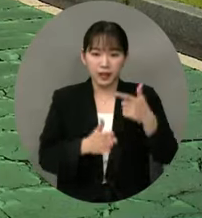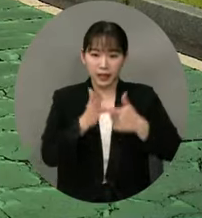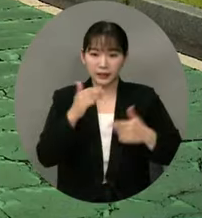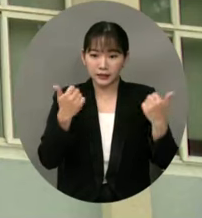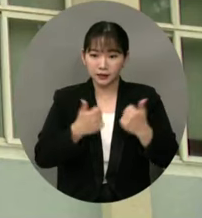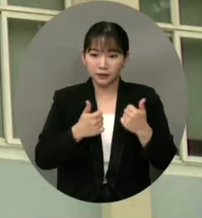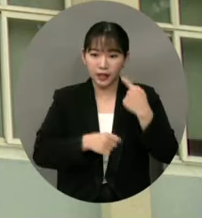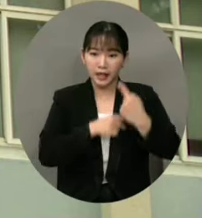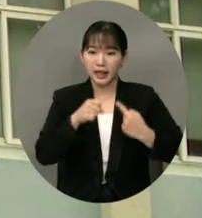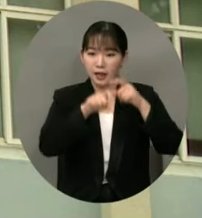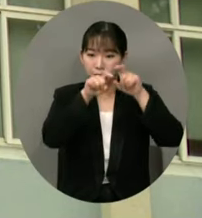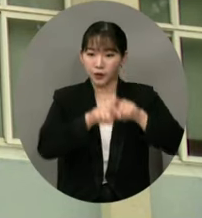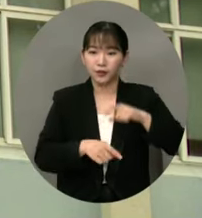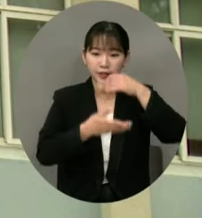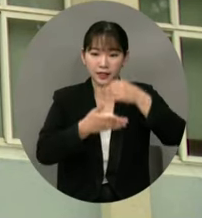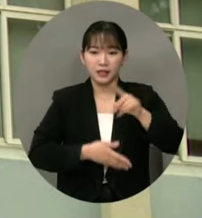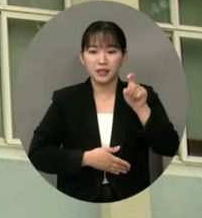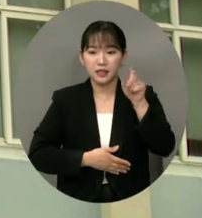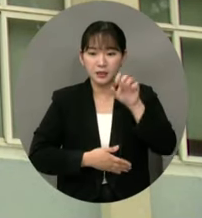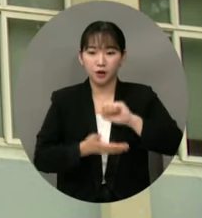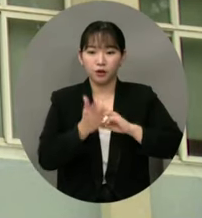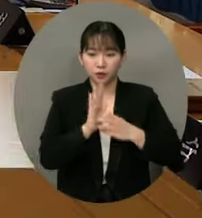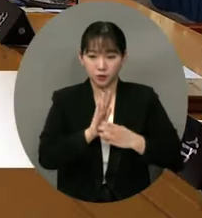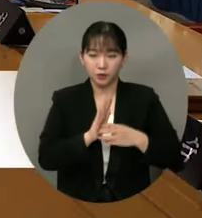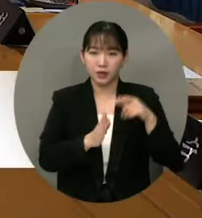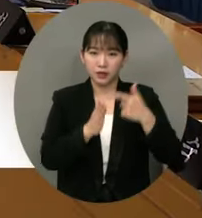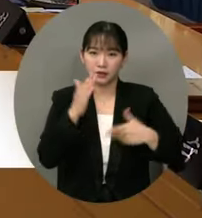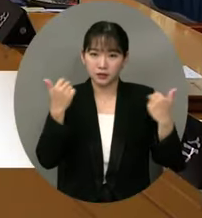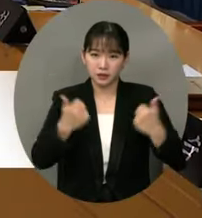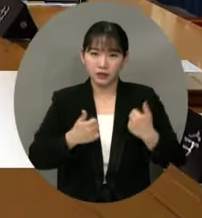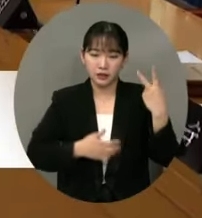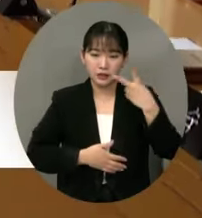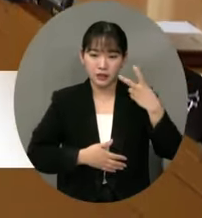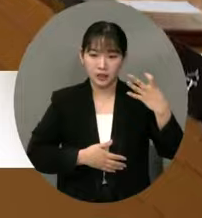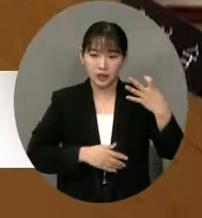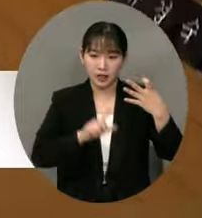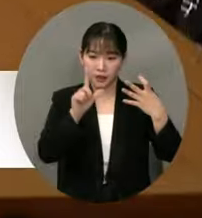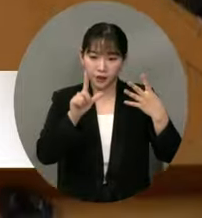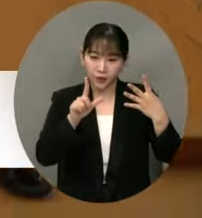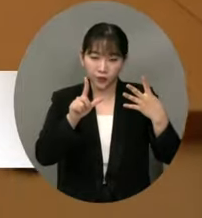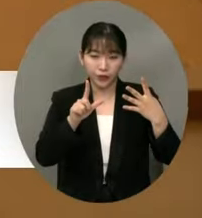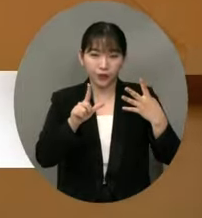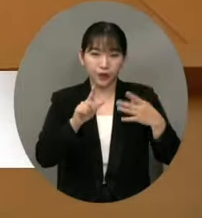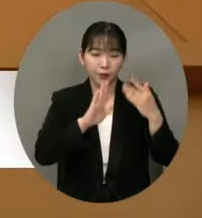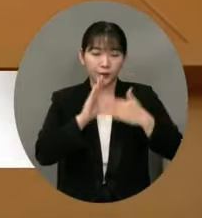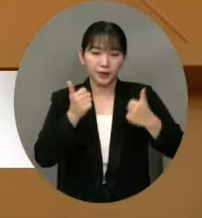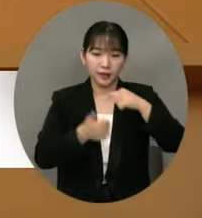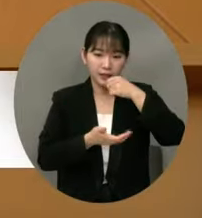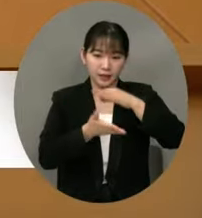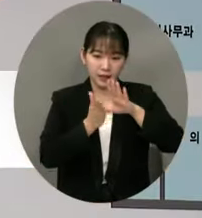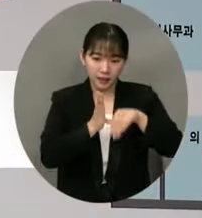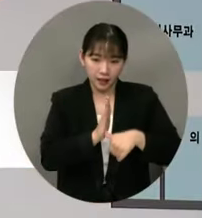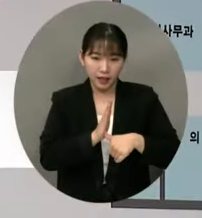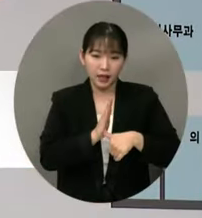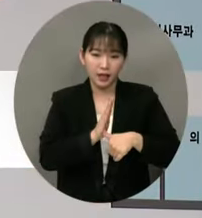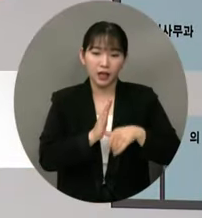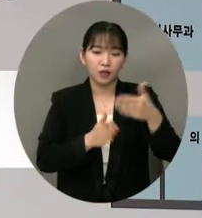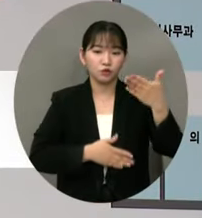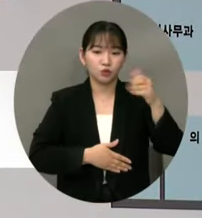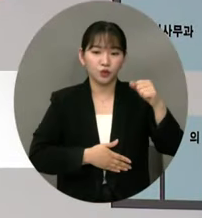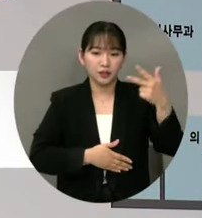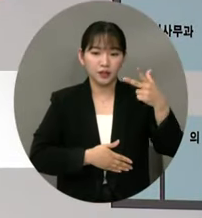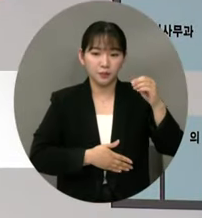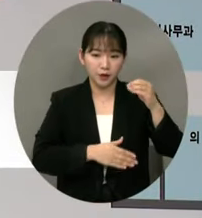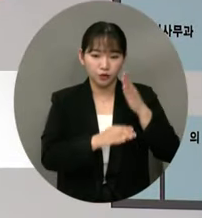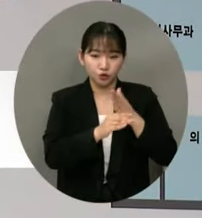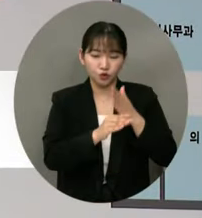강진군 의회 1년 평균 예산은 10억 원. 강진군 의회는 2024년도 본예산 심사에서 의회 사무과 예산 9억